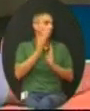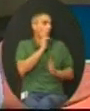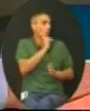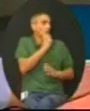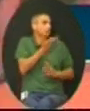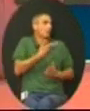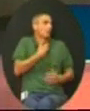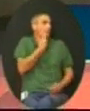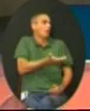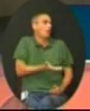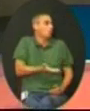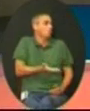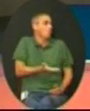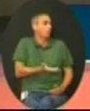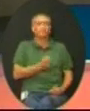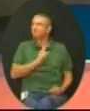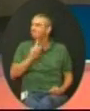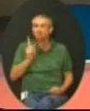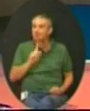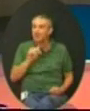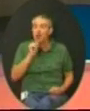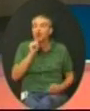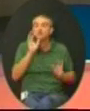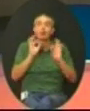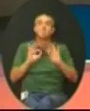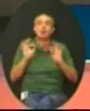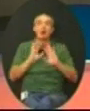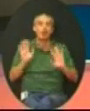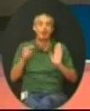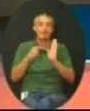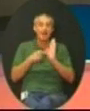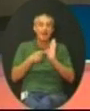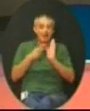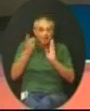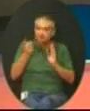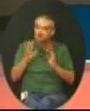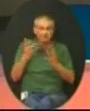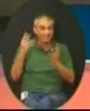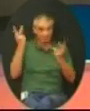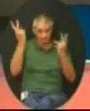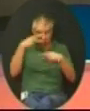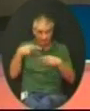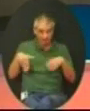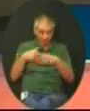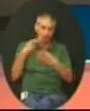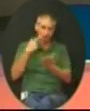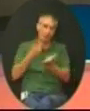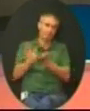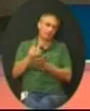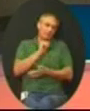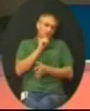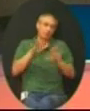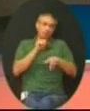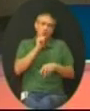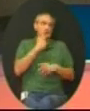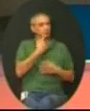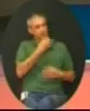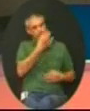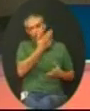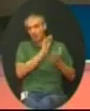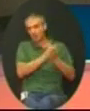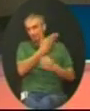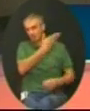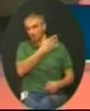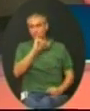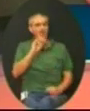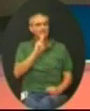להסדר גרוע. לא, לא, היא לא רוצה להגיע להסדר בכלל, כי הסדר משמעו ויתורים. וויתורים הם לא רוצים, תשאל את חברי יואב